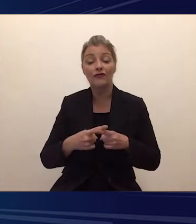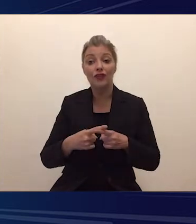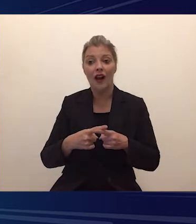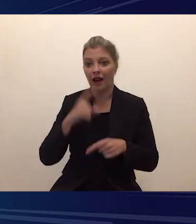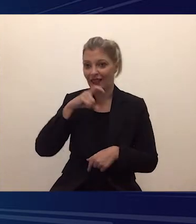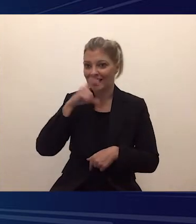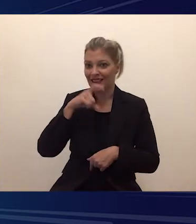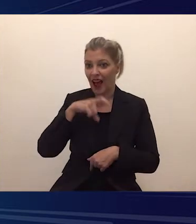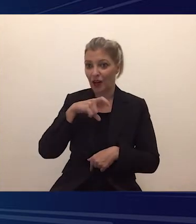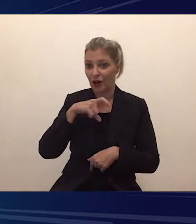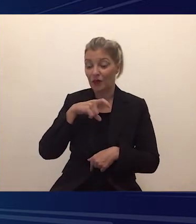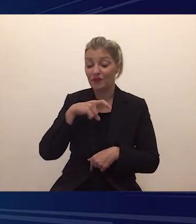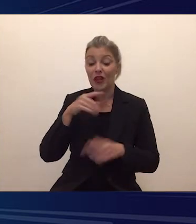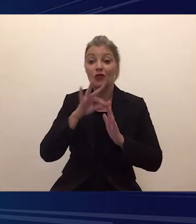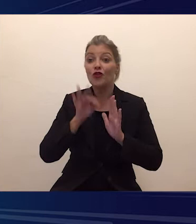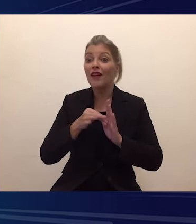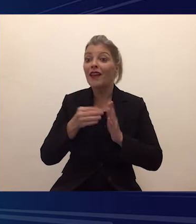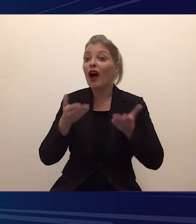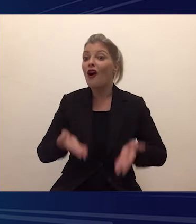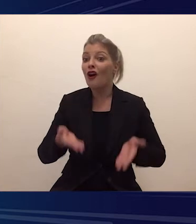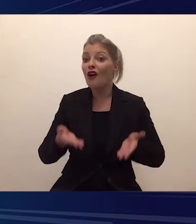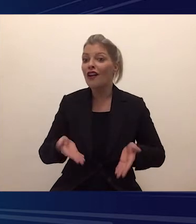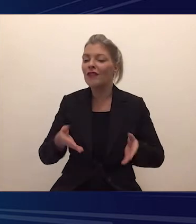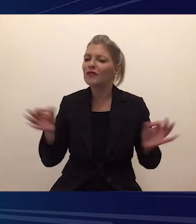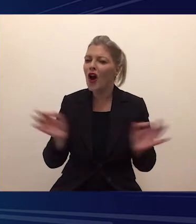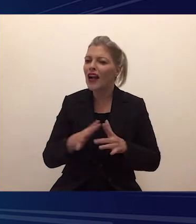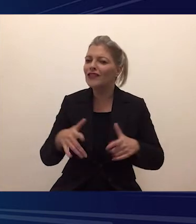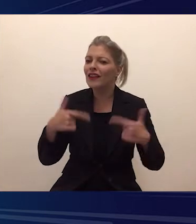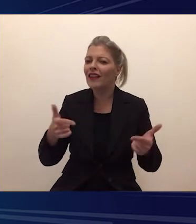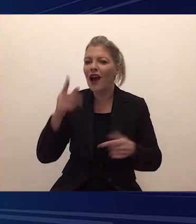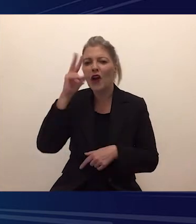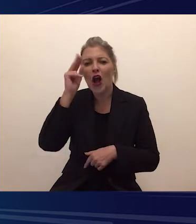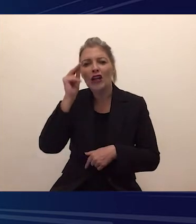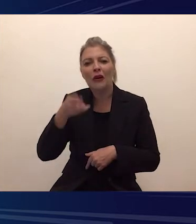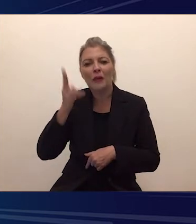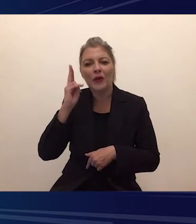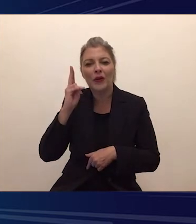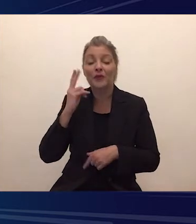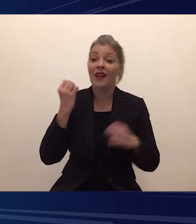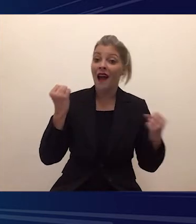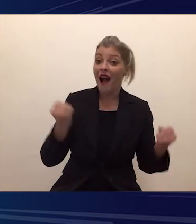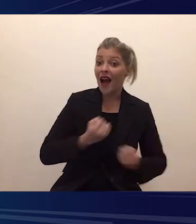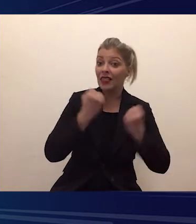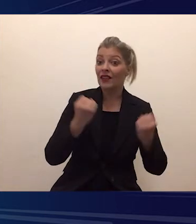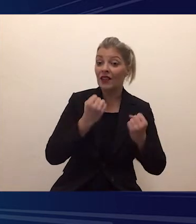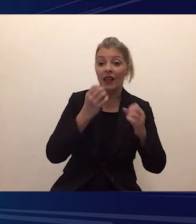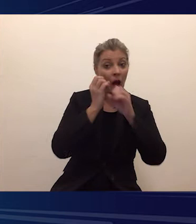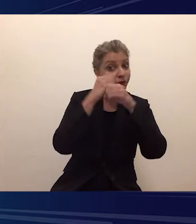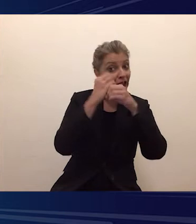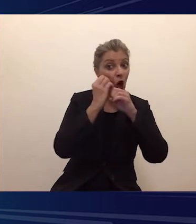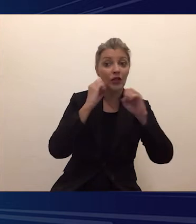Grecia di Catanzaro e nella giornata odierna avete l'opportunità di